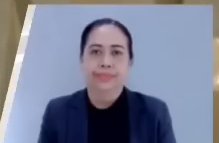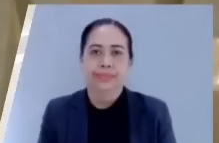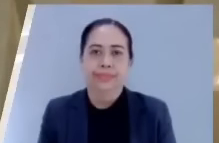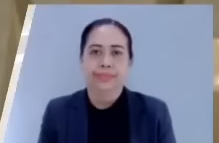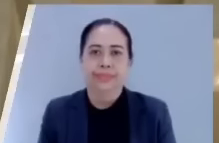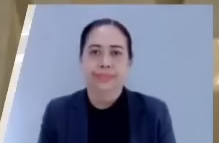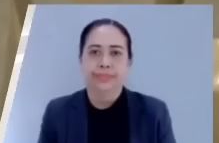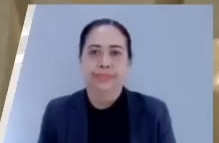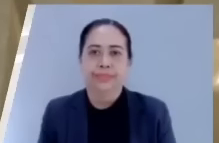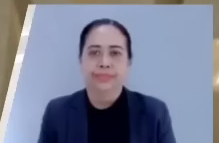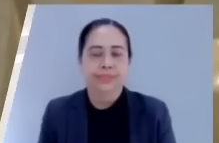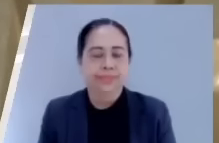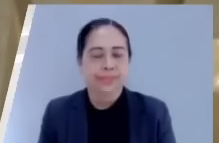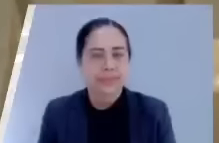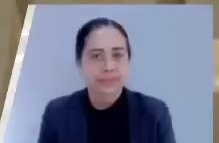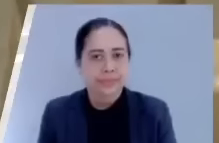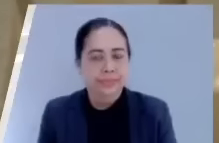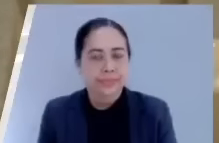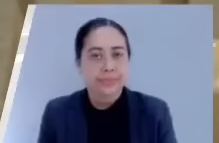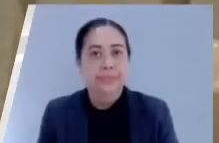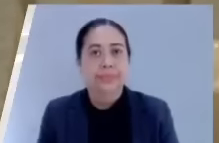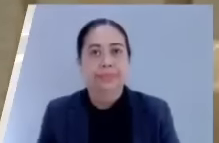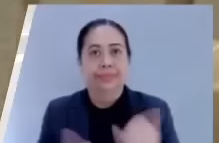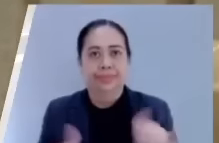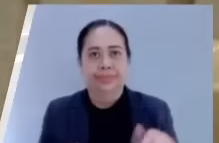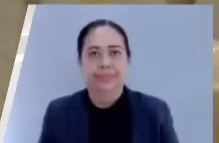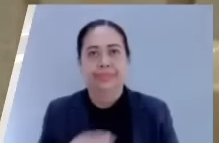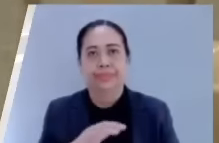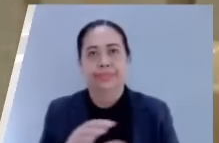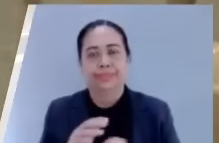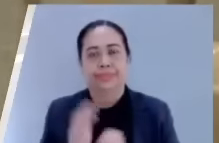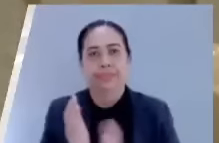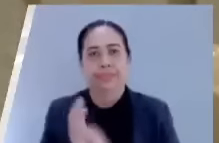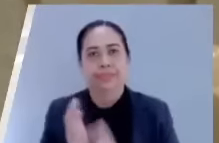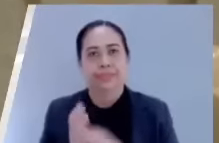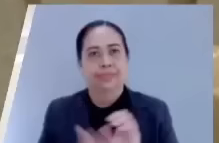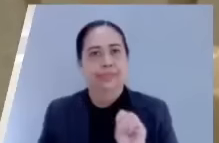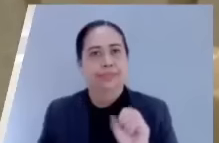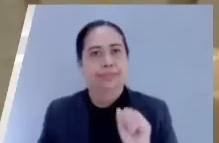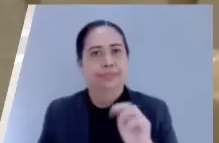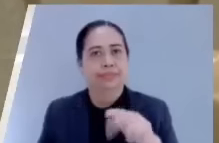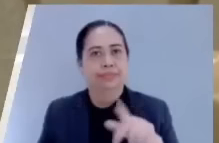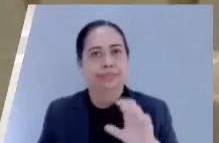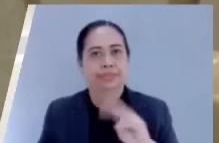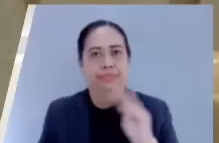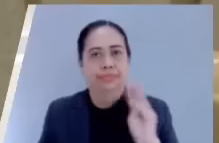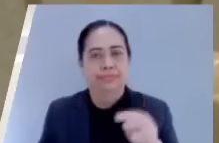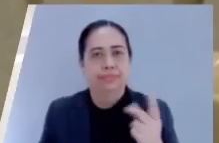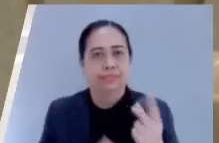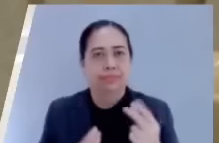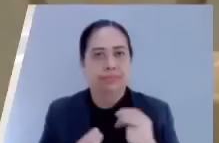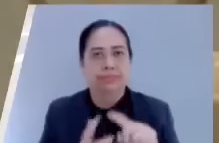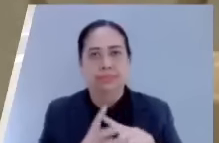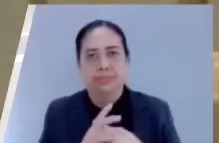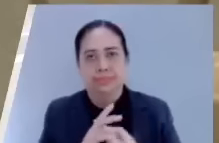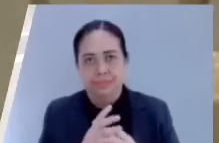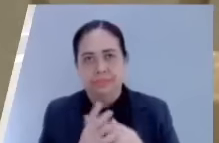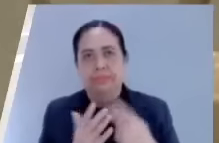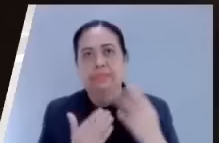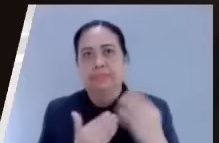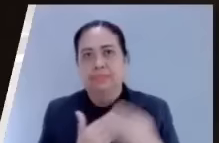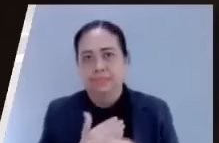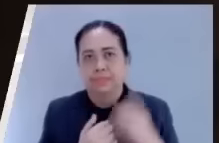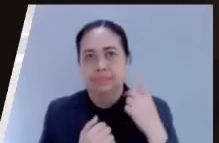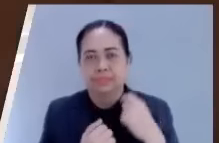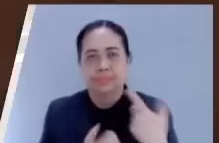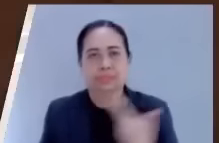Sa Dr. Alejandro Albert Elementary School dito sa Sampaloc, Manila, kung saan ay gagawin po ang kick-off ceremony para sa bakuna